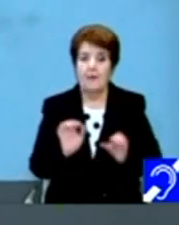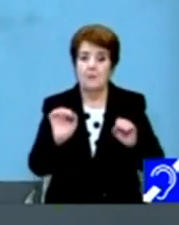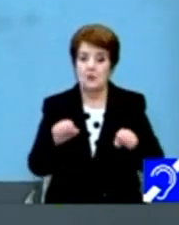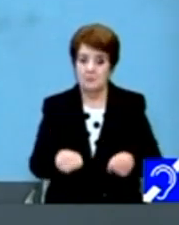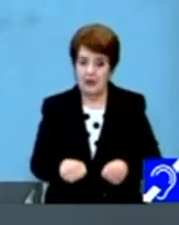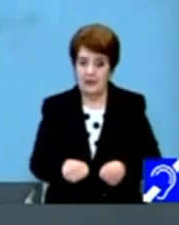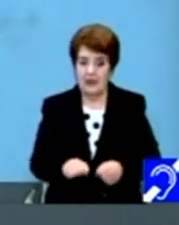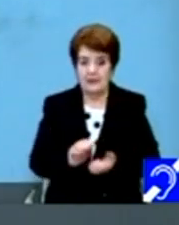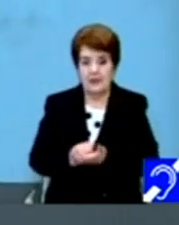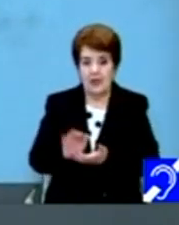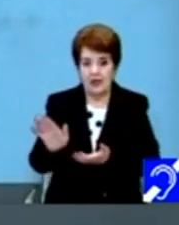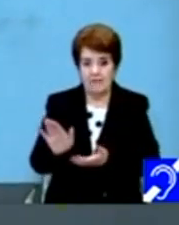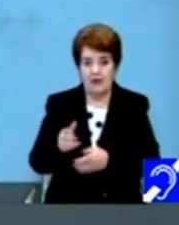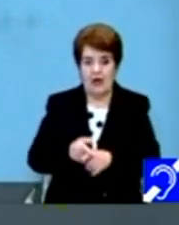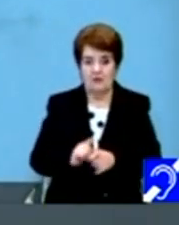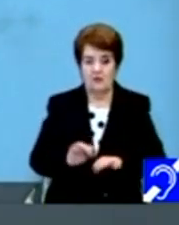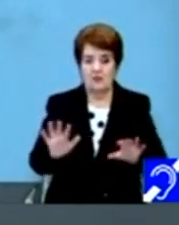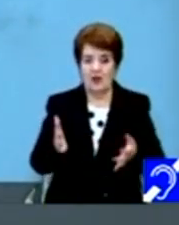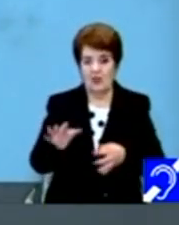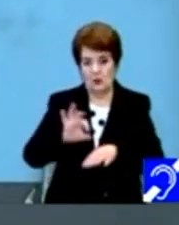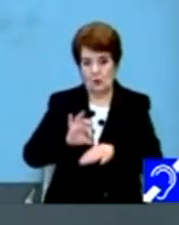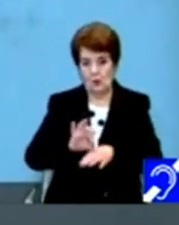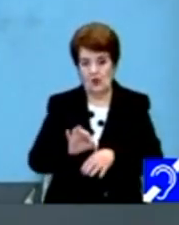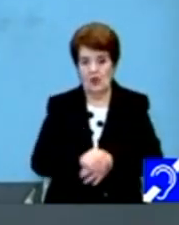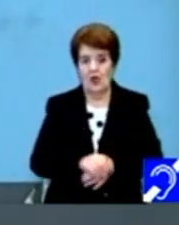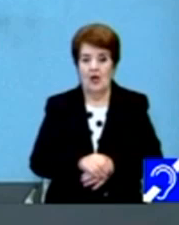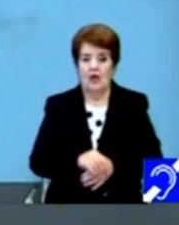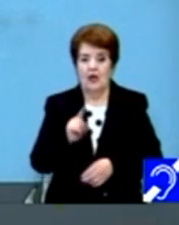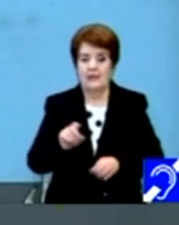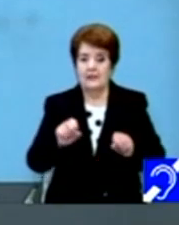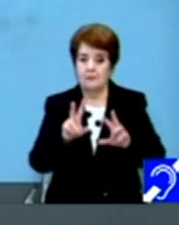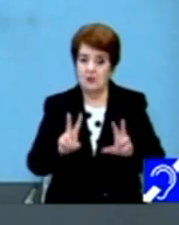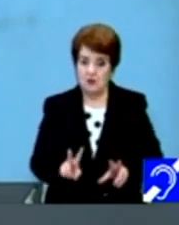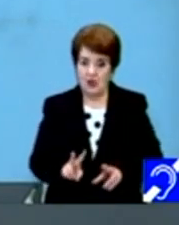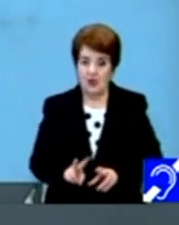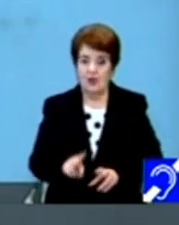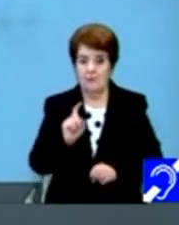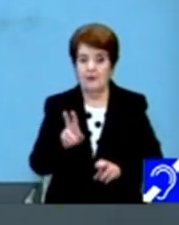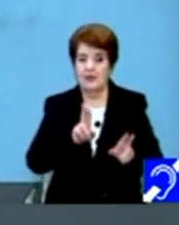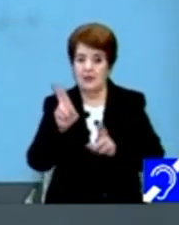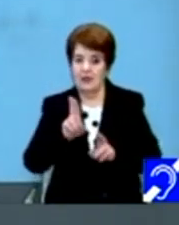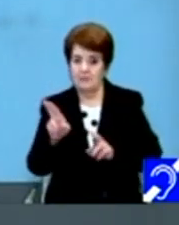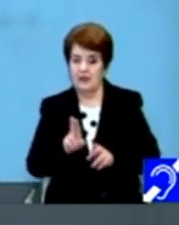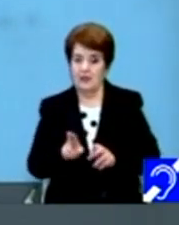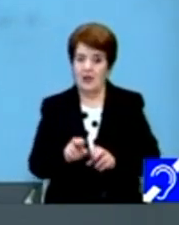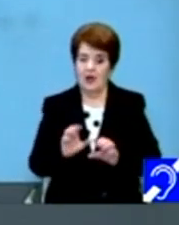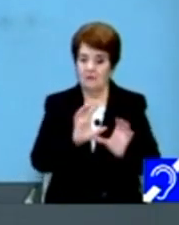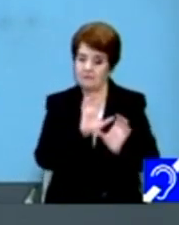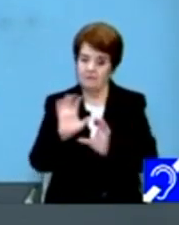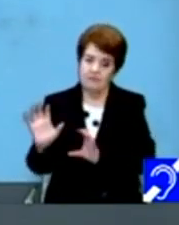posibilitatea de a evita asemenea cazuri, în special anume prin respectarea măsurilor de